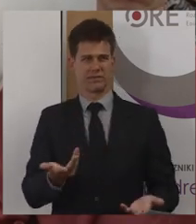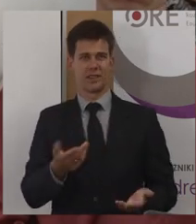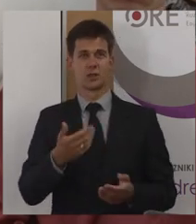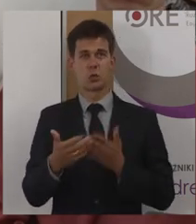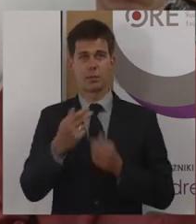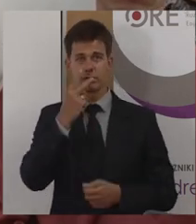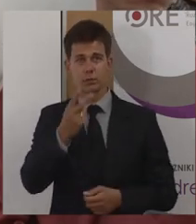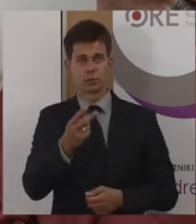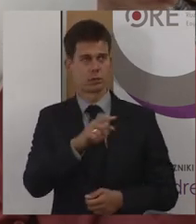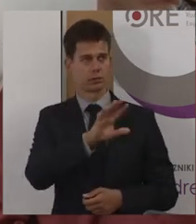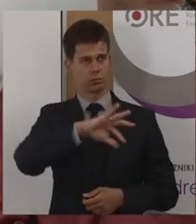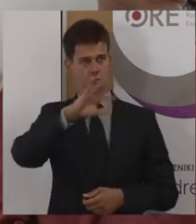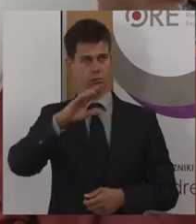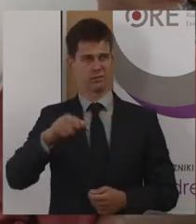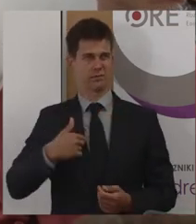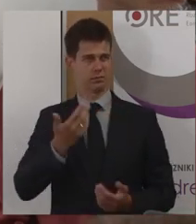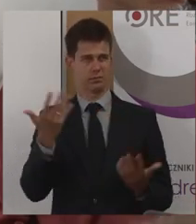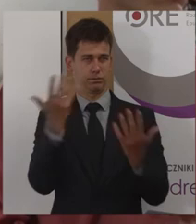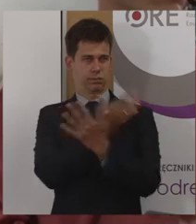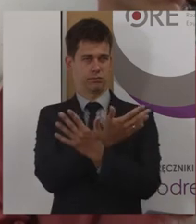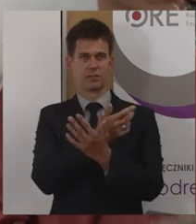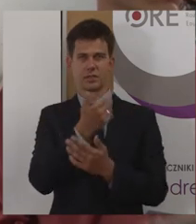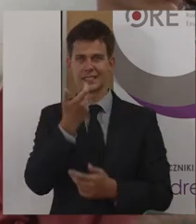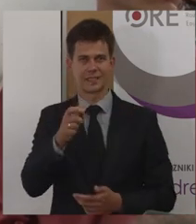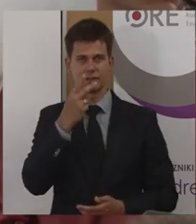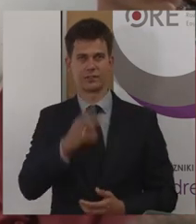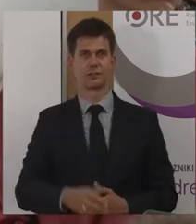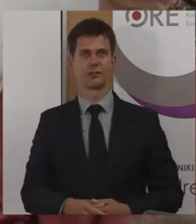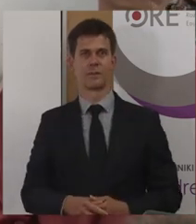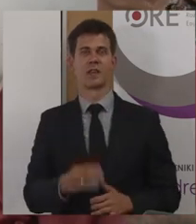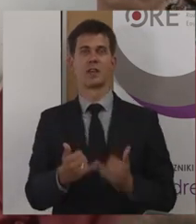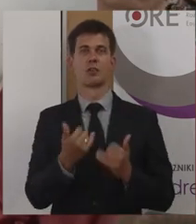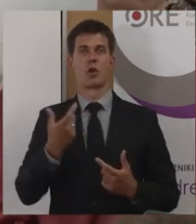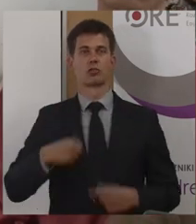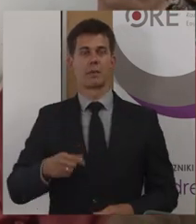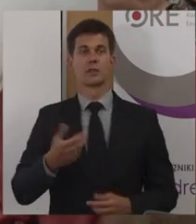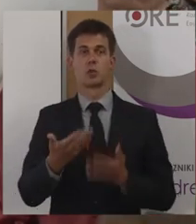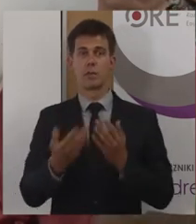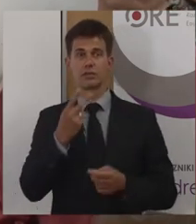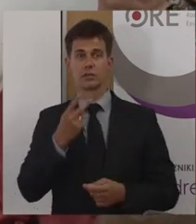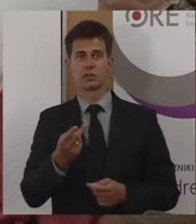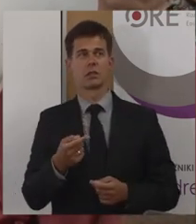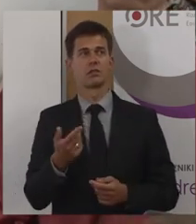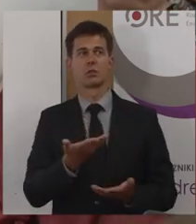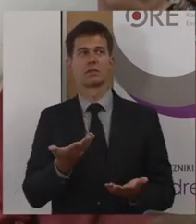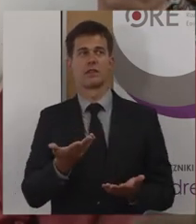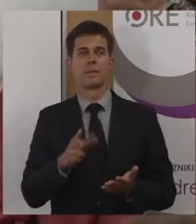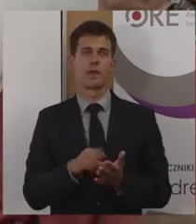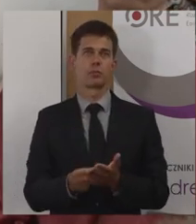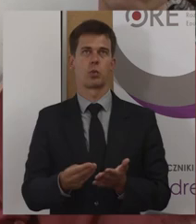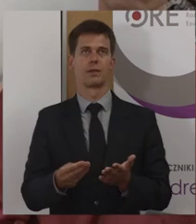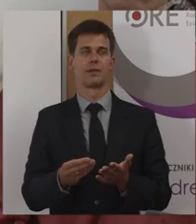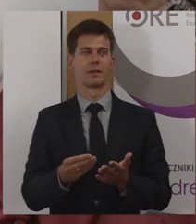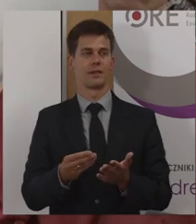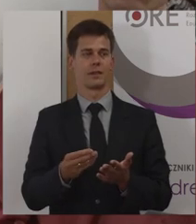osoby widzącej, nie mówiąc już o tym, że no, osoba słabowidząca też będzie miała problemy. On na przykład w liczbie dziesiętnej